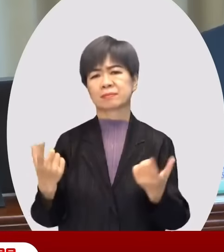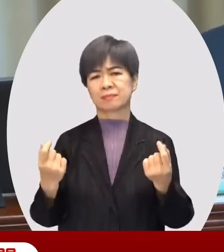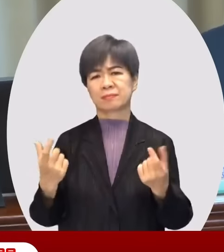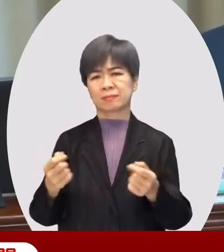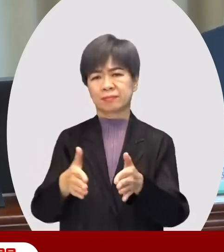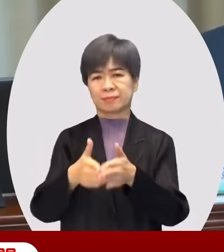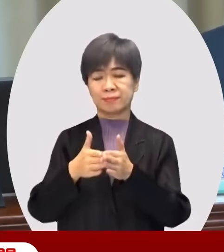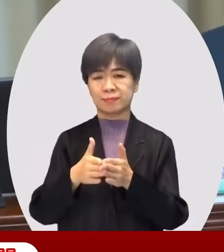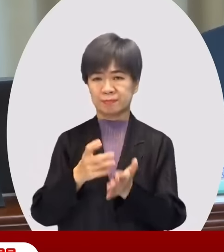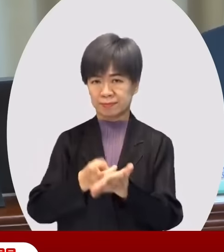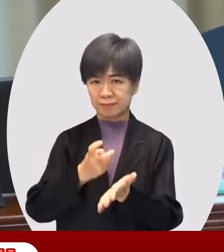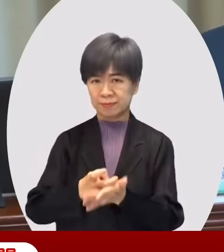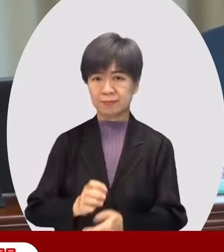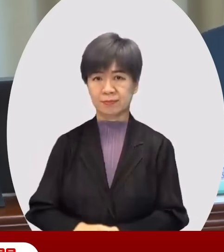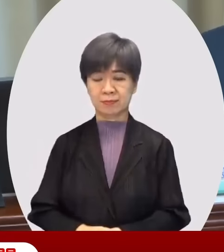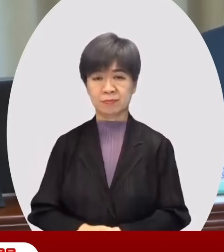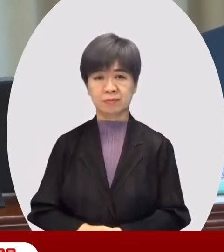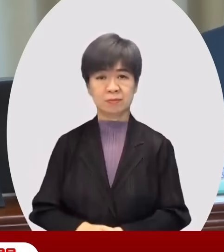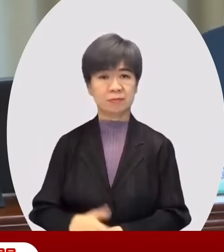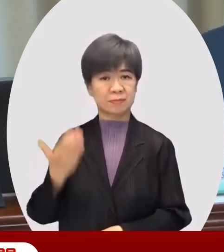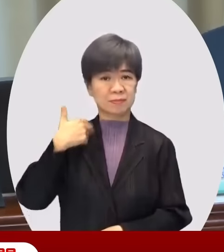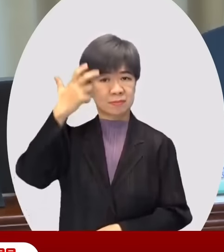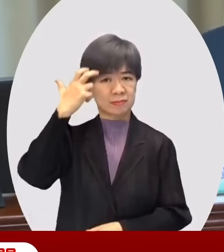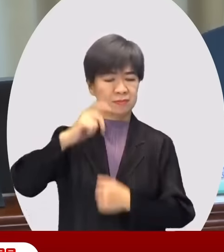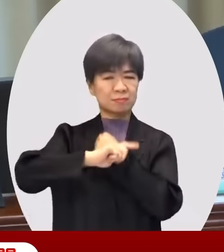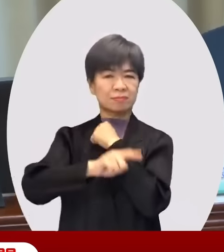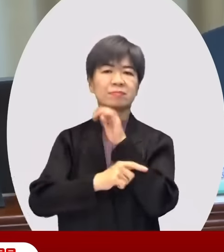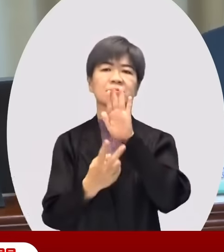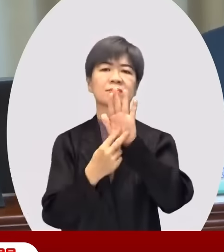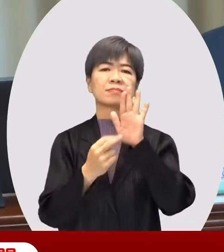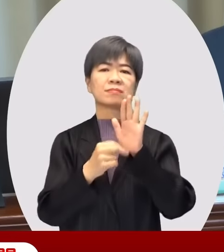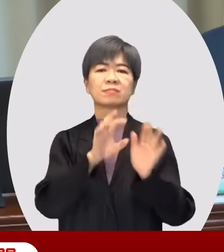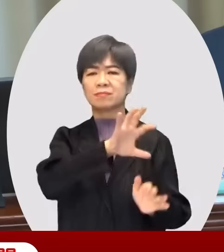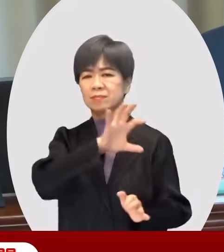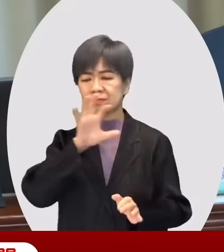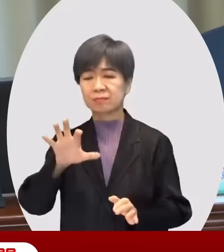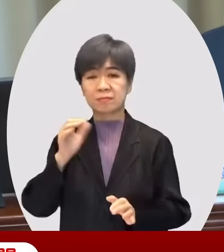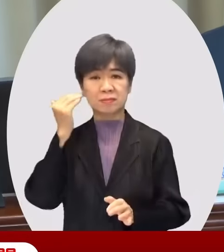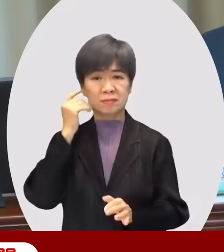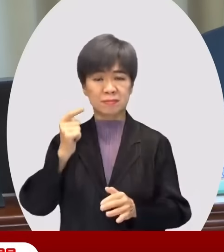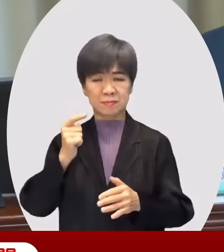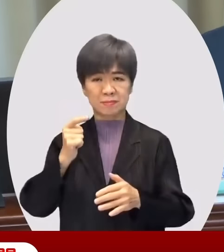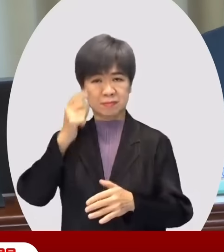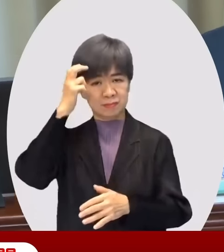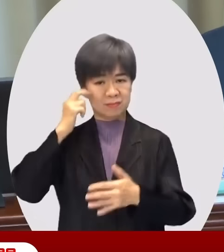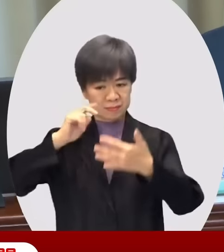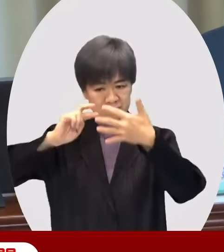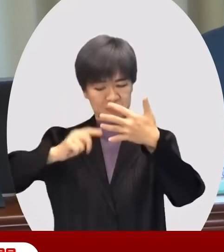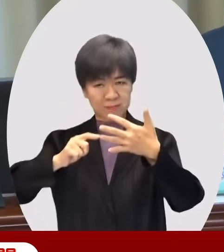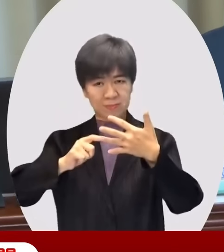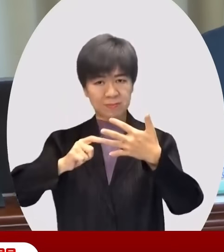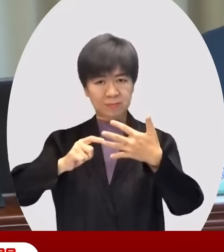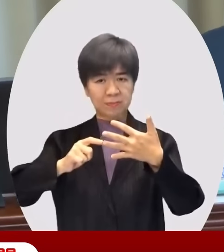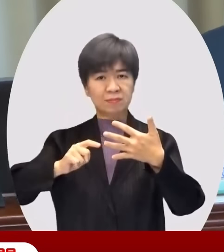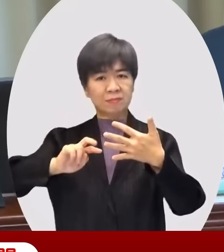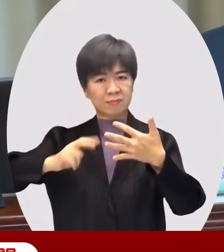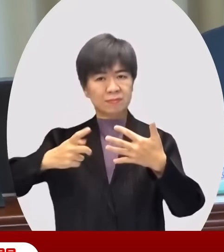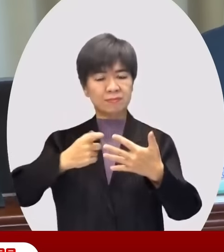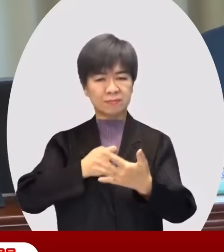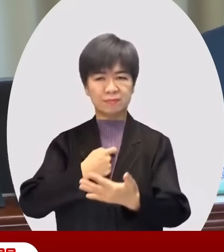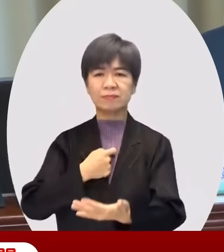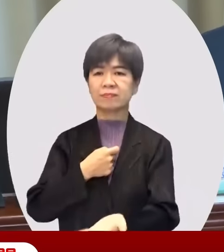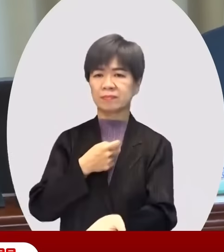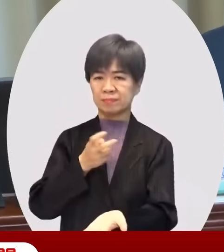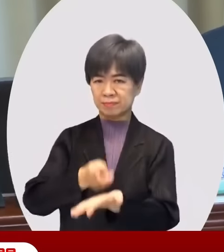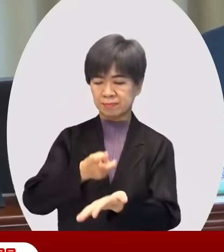这样子，事实上是因为我国原来的宪法解释而来。所以对于变更宪法规范的程序，要做严